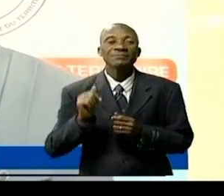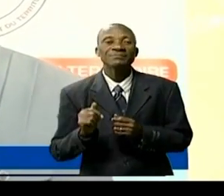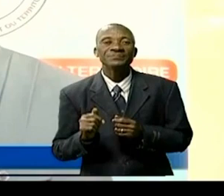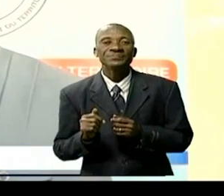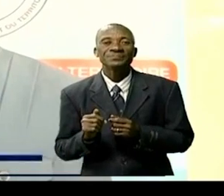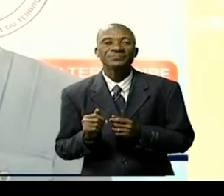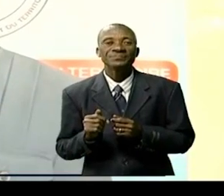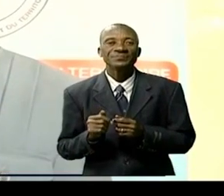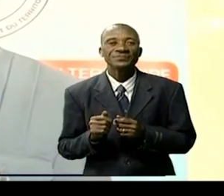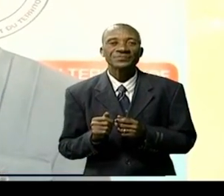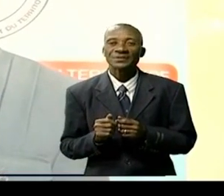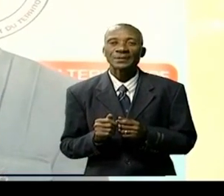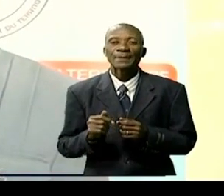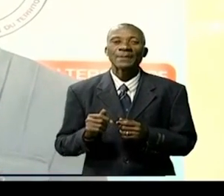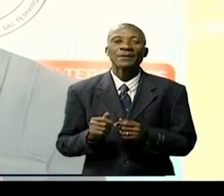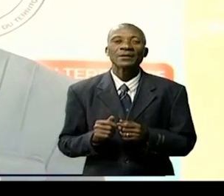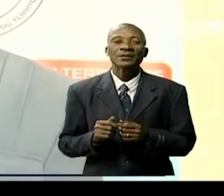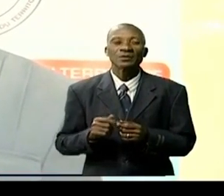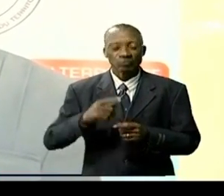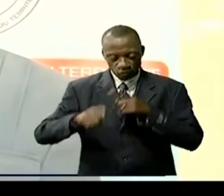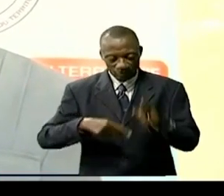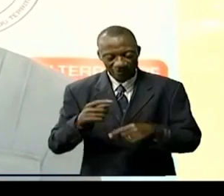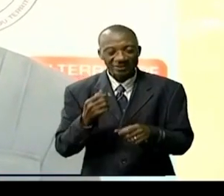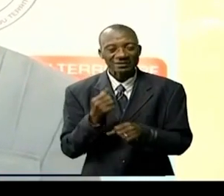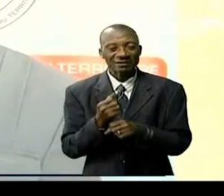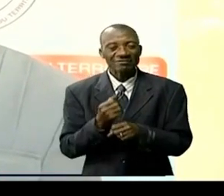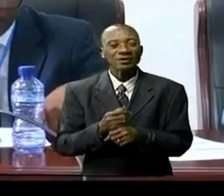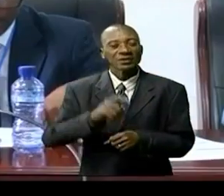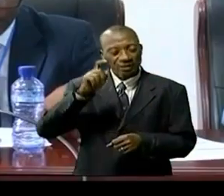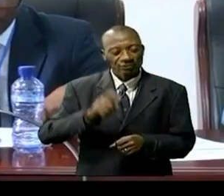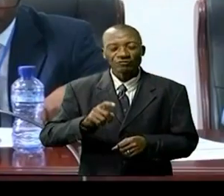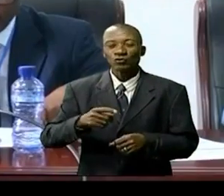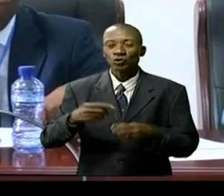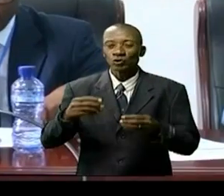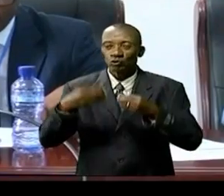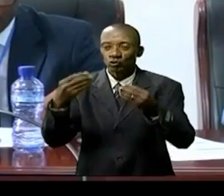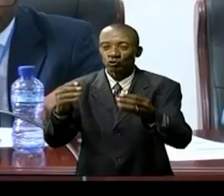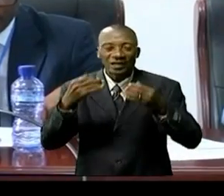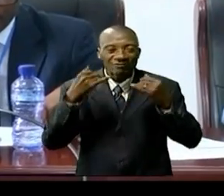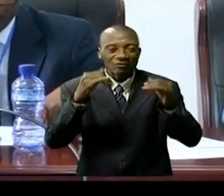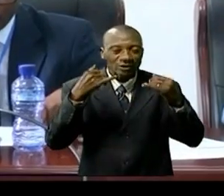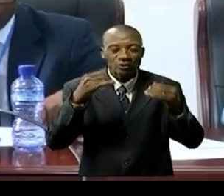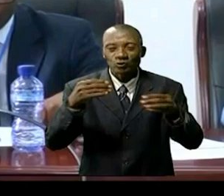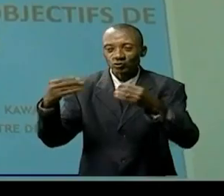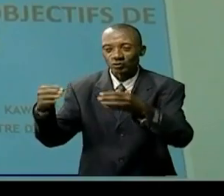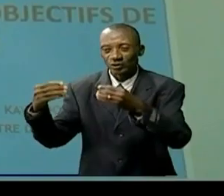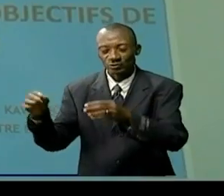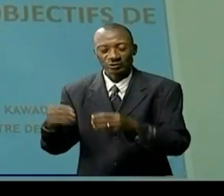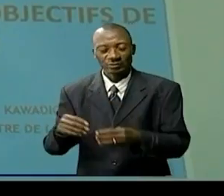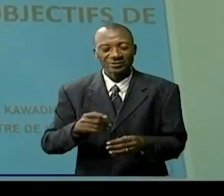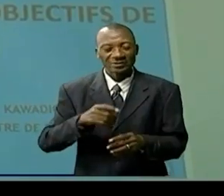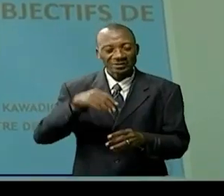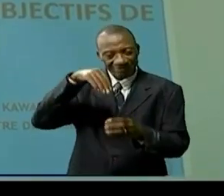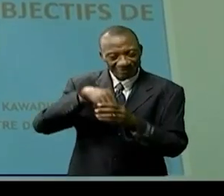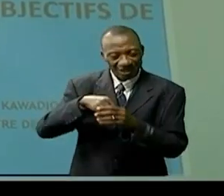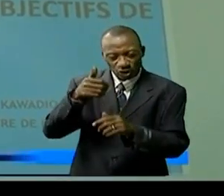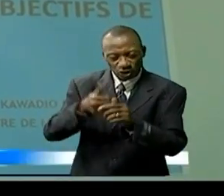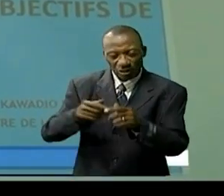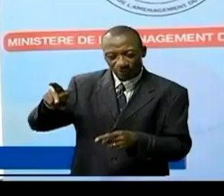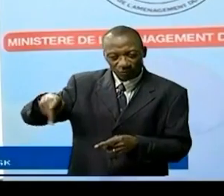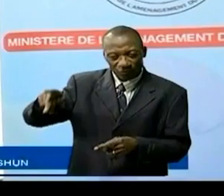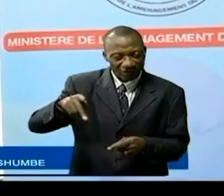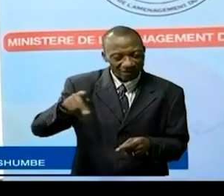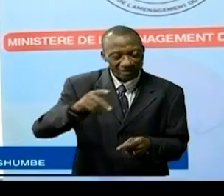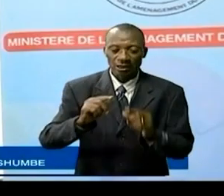faire notre travail il faut d'abord brûlé l'information dans chaque province les équipes seront à pied d'oeuvre mais kinshasa comme miroir